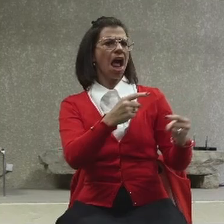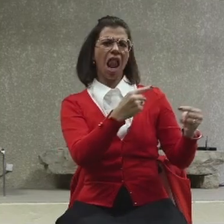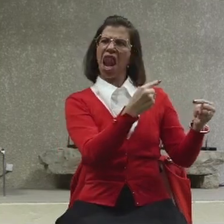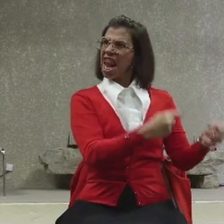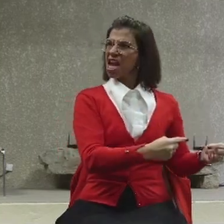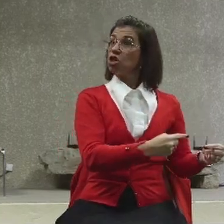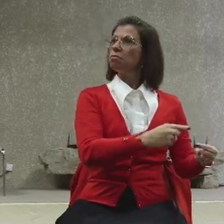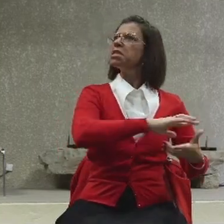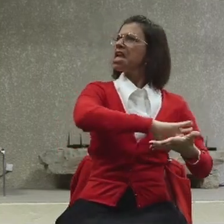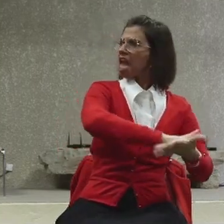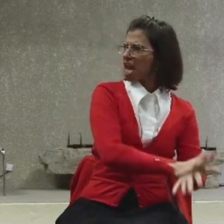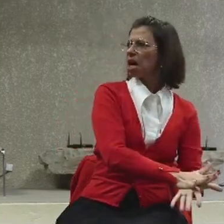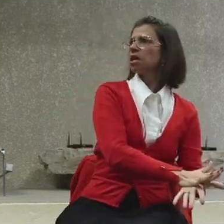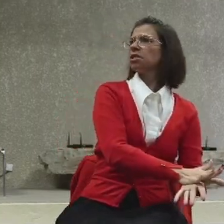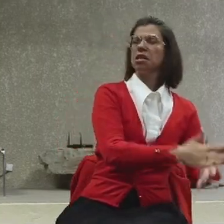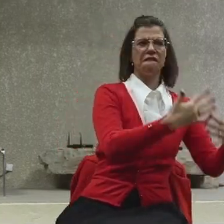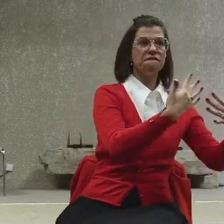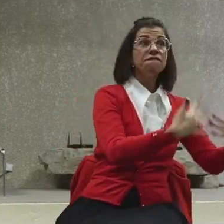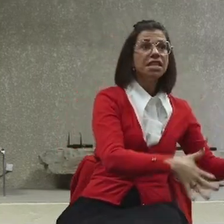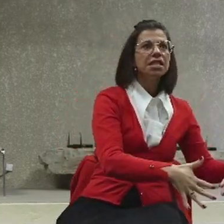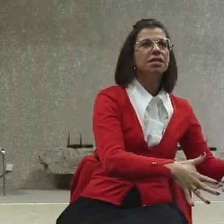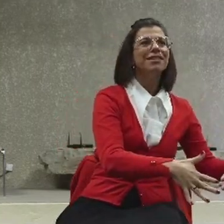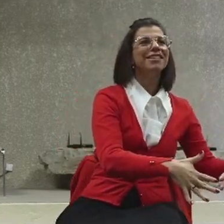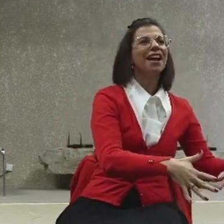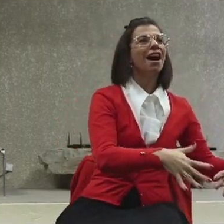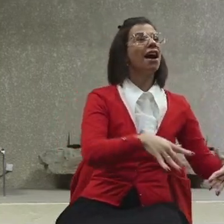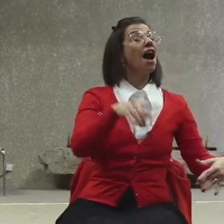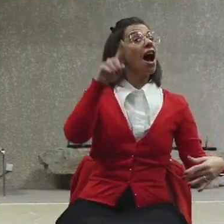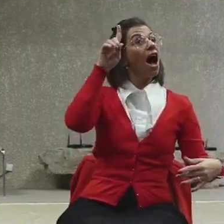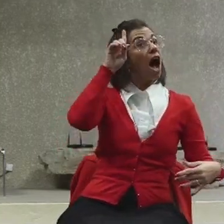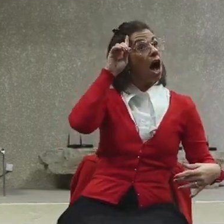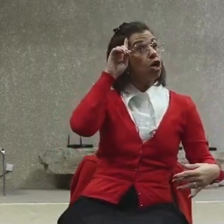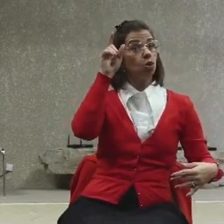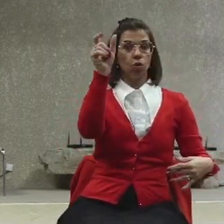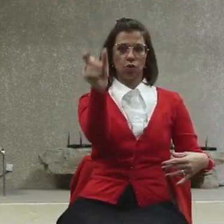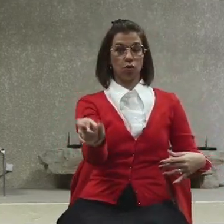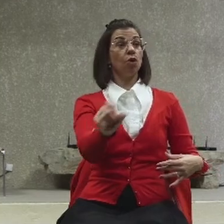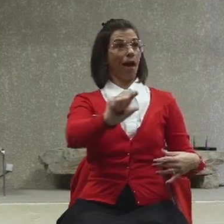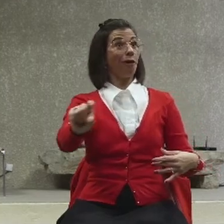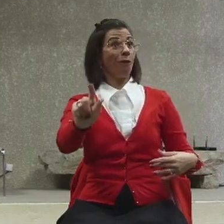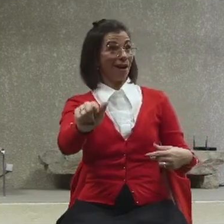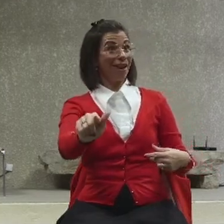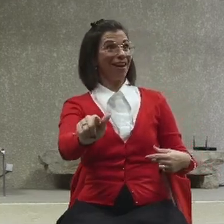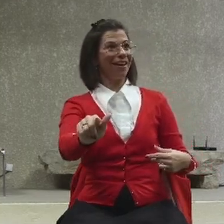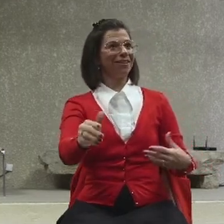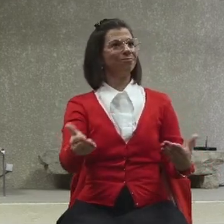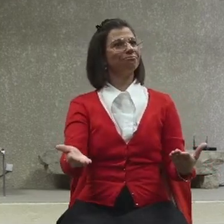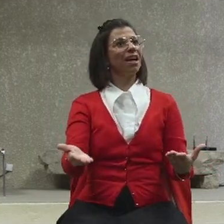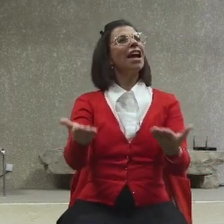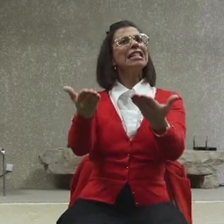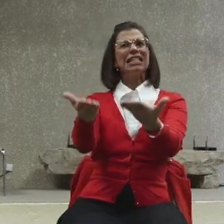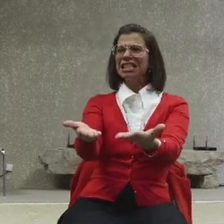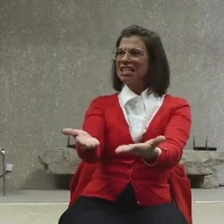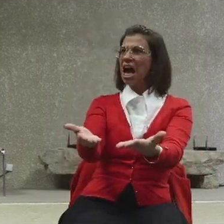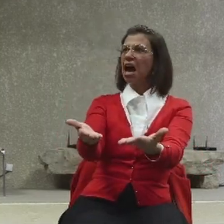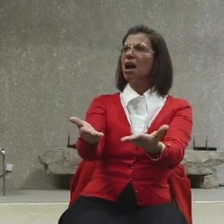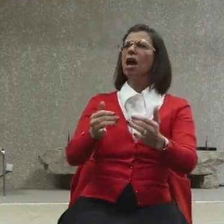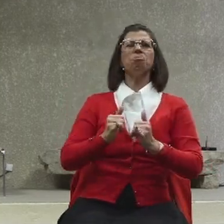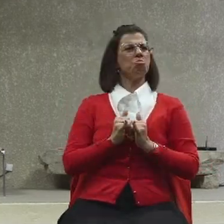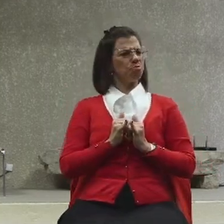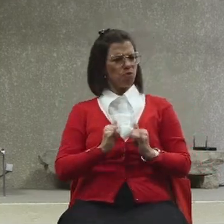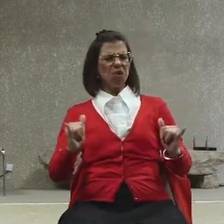été guéris. Et que Dieu nous rend vainqueurs parce que l'ennemi a été vaincu.